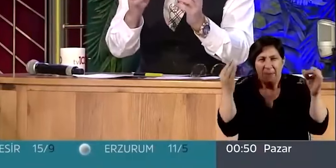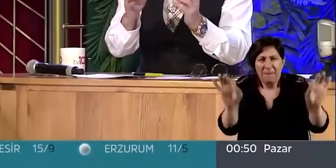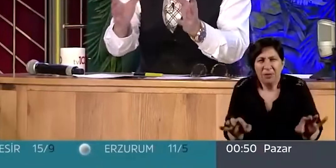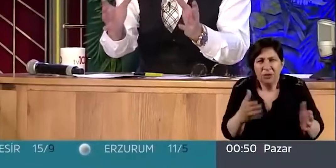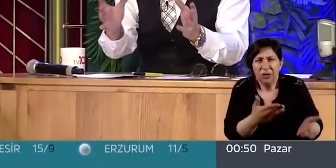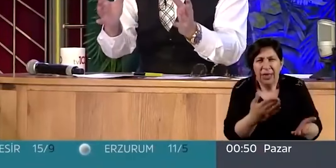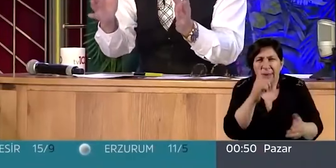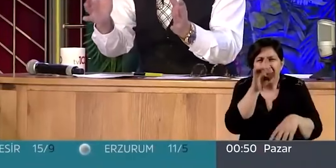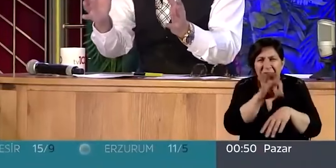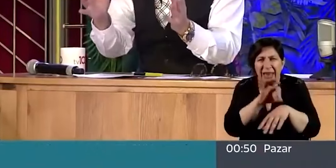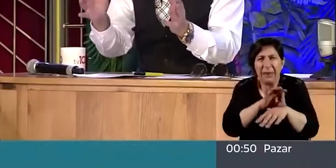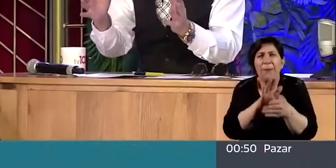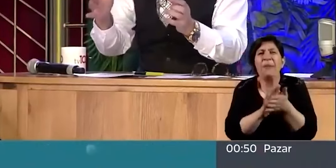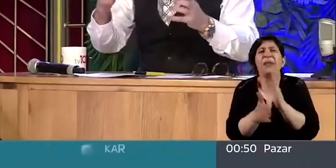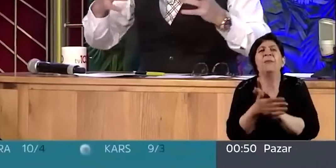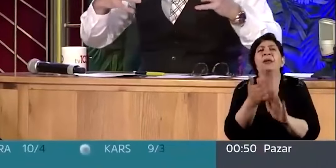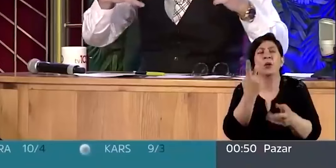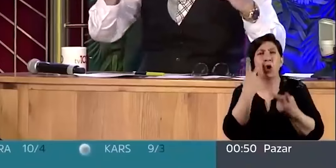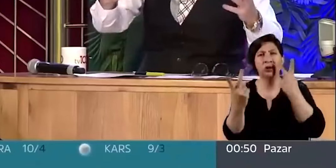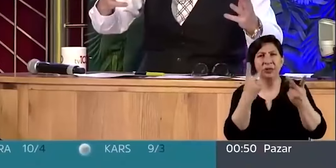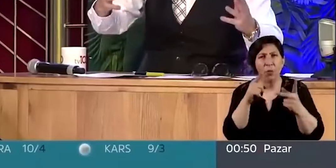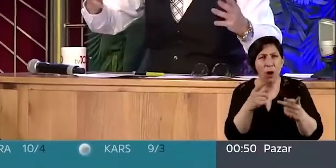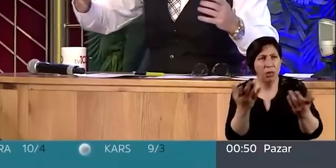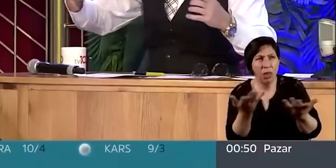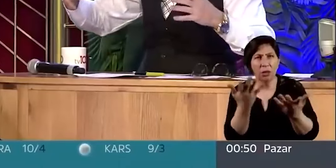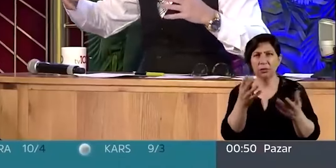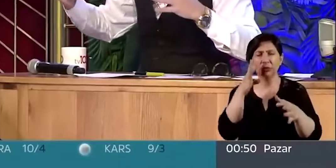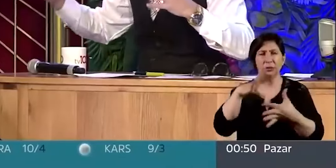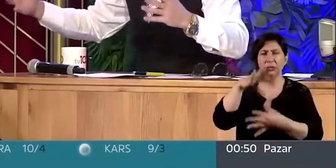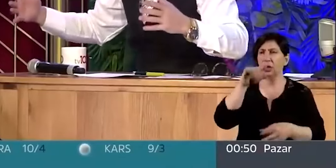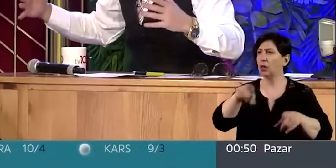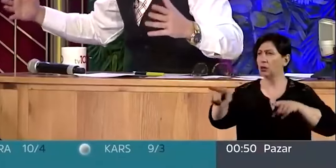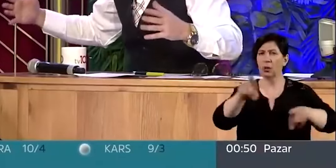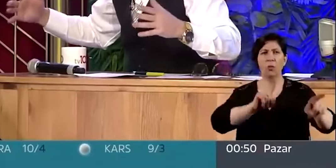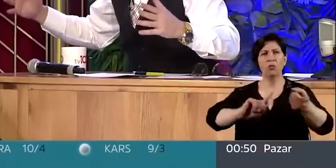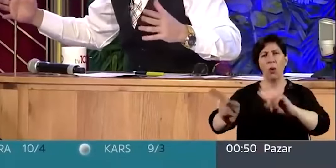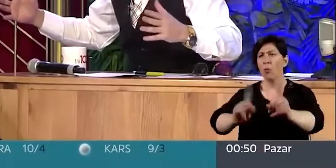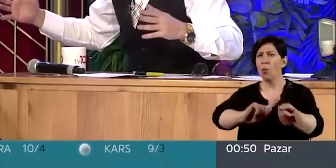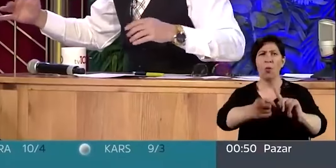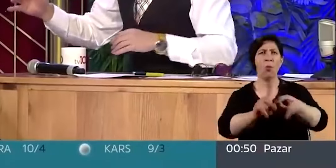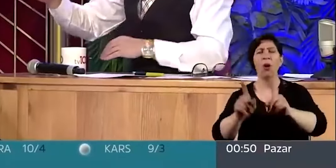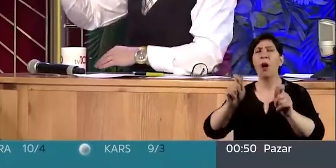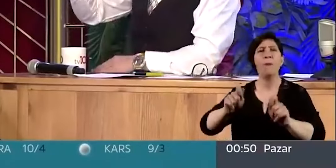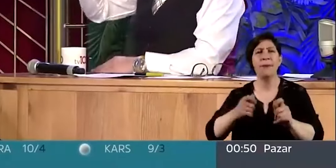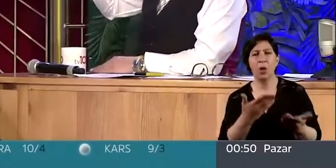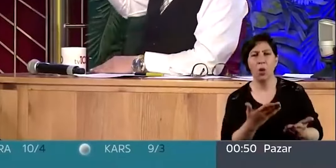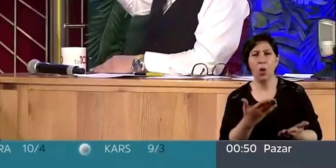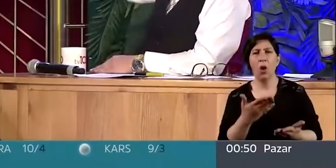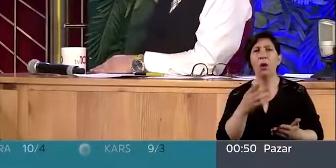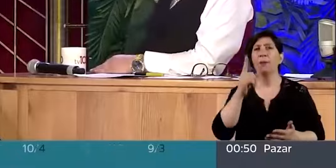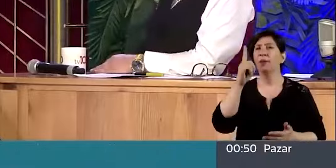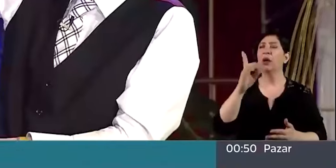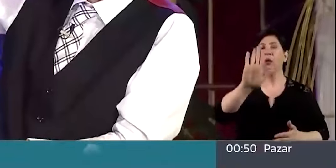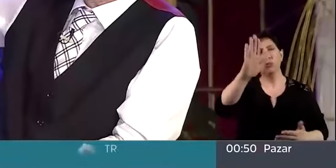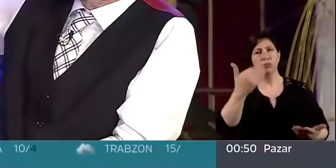yeni başladığı, ilk bir dakikası dolmamış bir gösteride nasıl bu kadar insanı böyle yönlendirebiliyor, yönetebiliyor? Yani bir Allah'ın kulu da